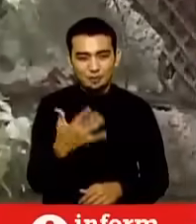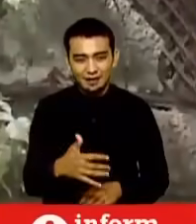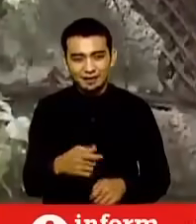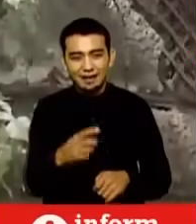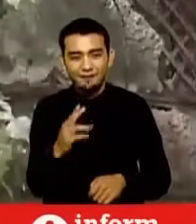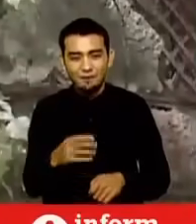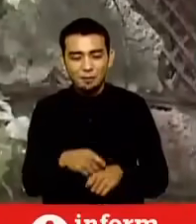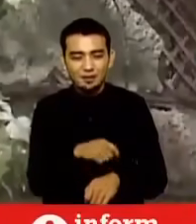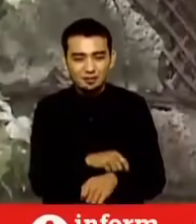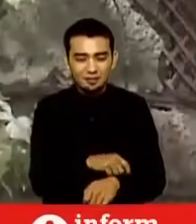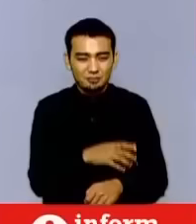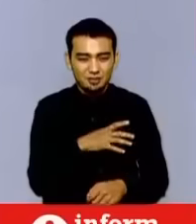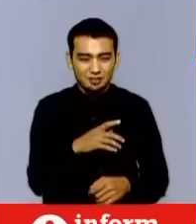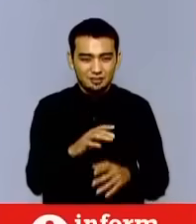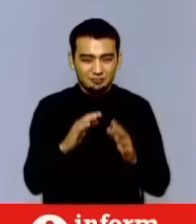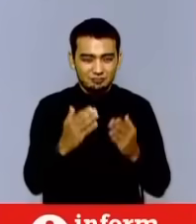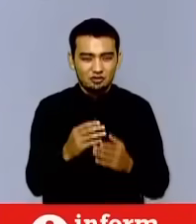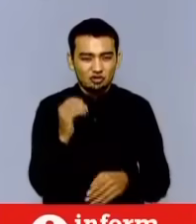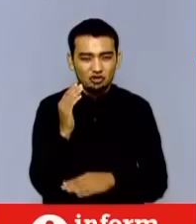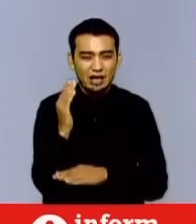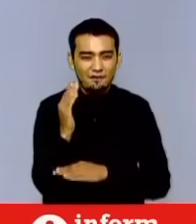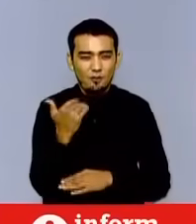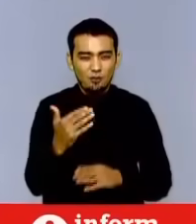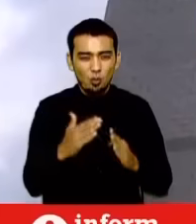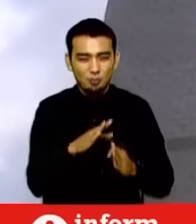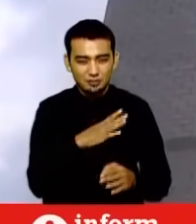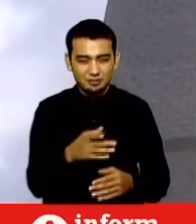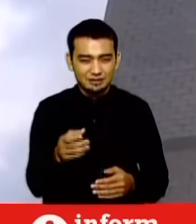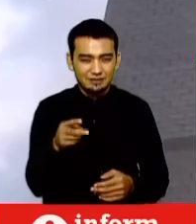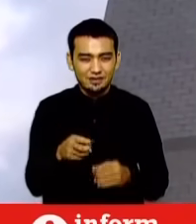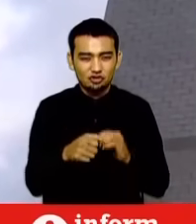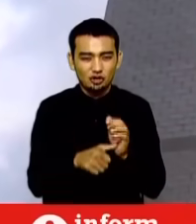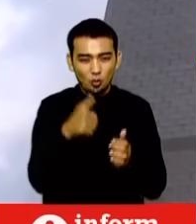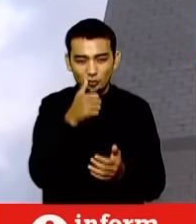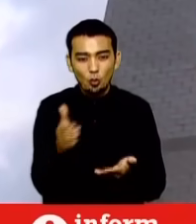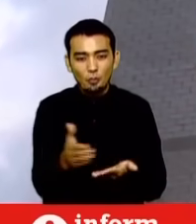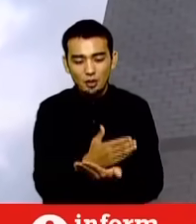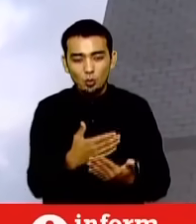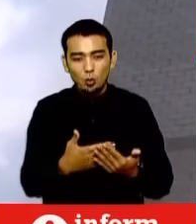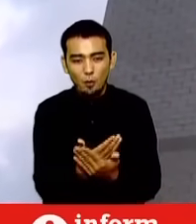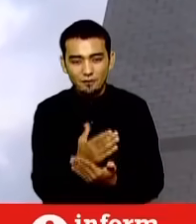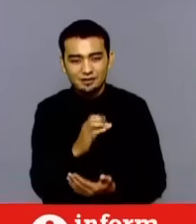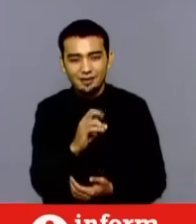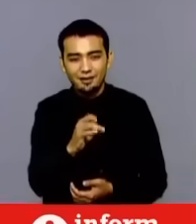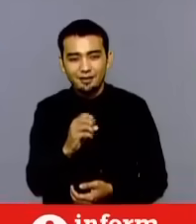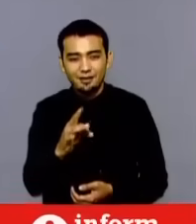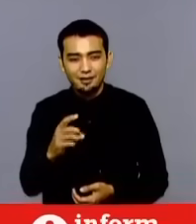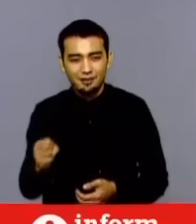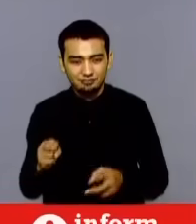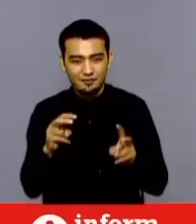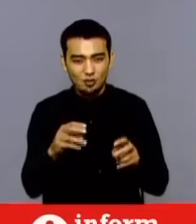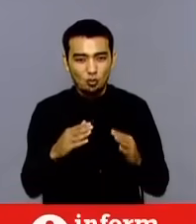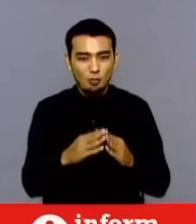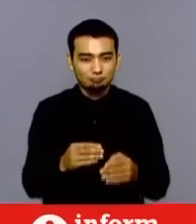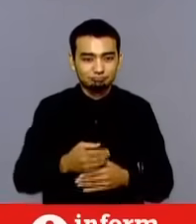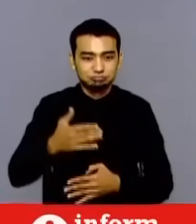үй болған. 2016 жылдан бастап ол үйлер кезең-кезеңмен сүріліп, орнына сарарқа жаңа мөлдек ауданы бой түзеді. Дәл осы үйлерден